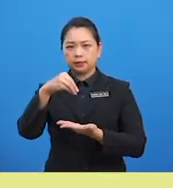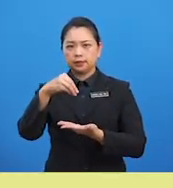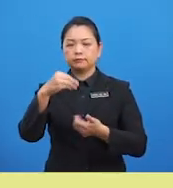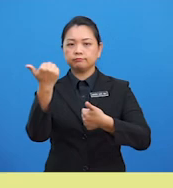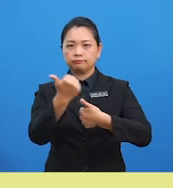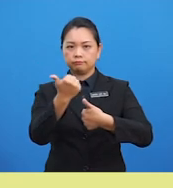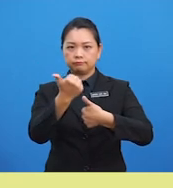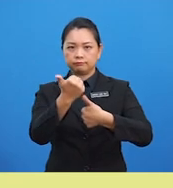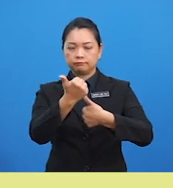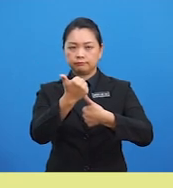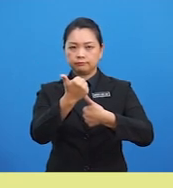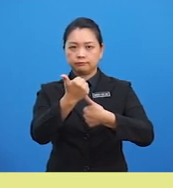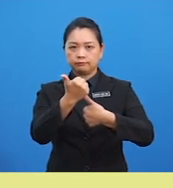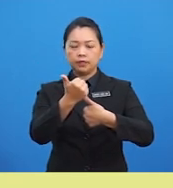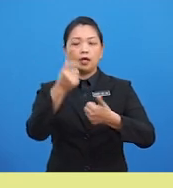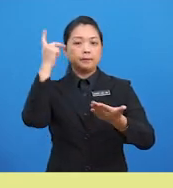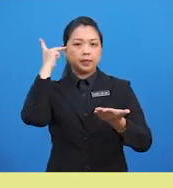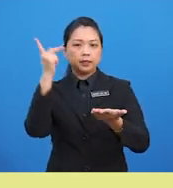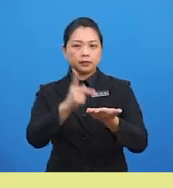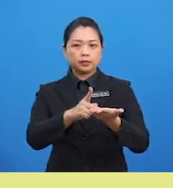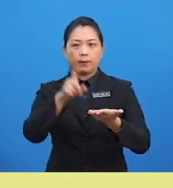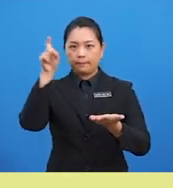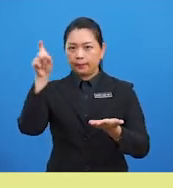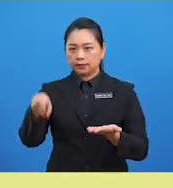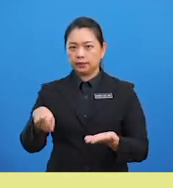yang pertama, mengenal pasti